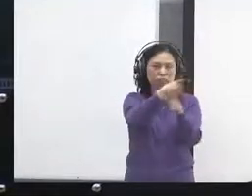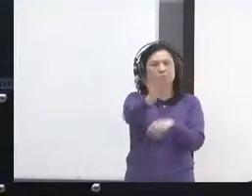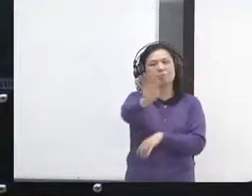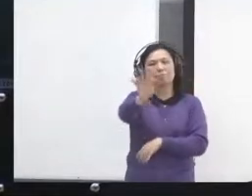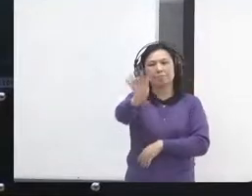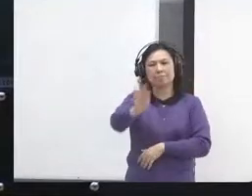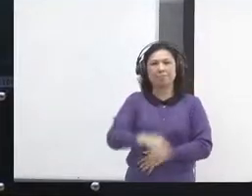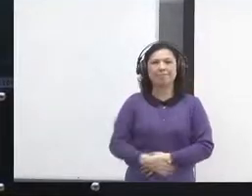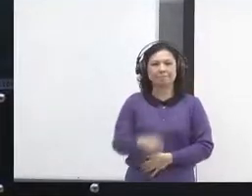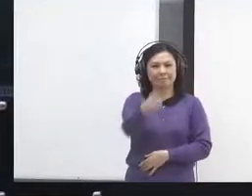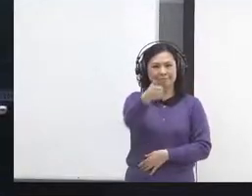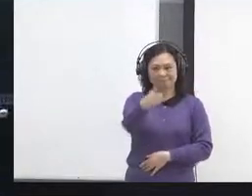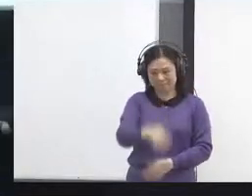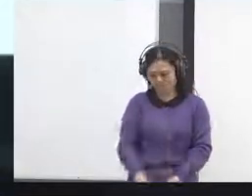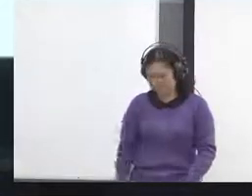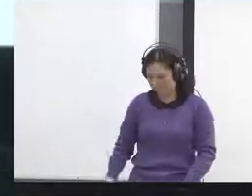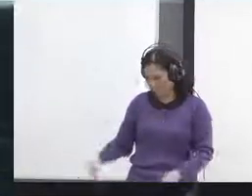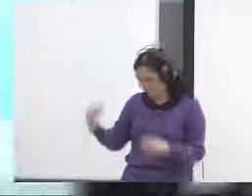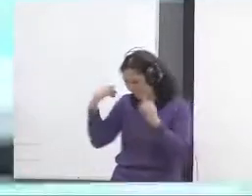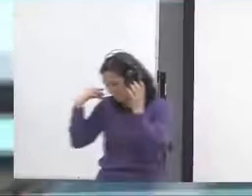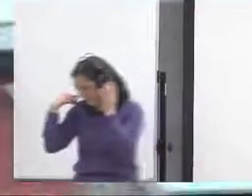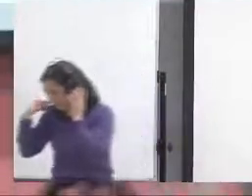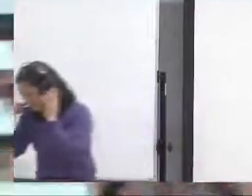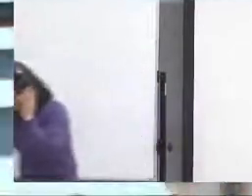子，谢谢。